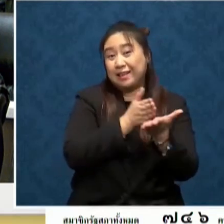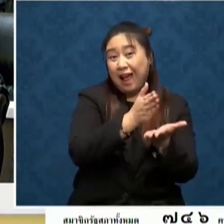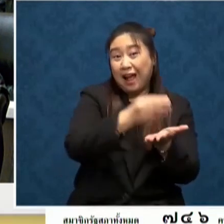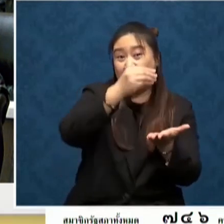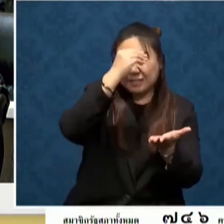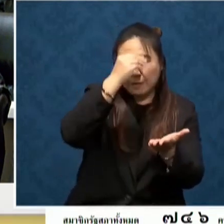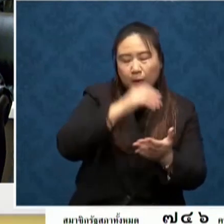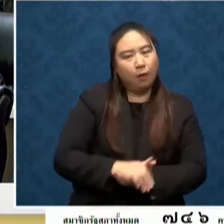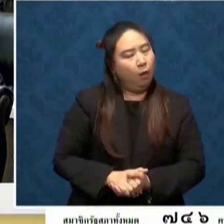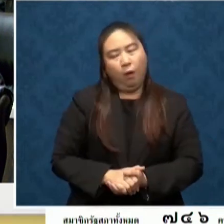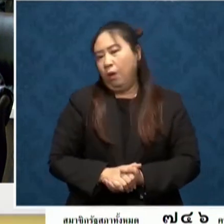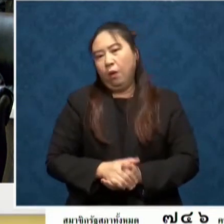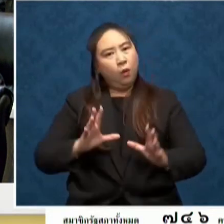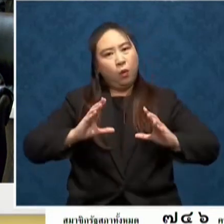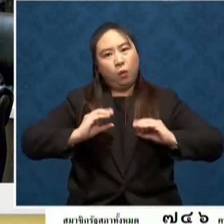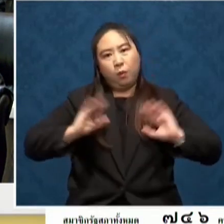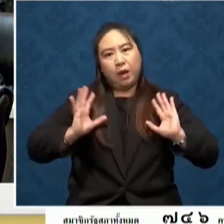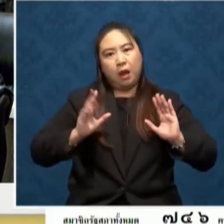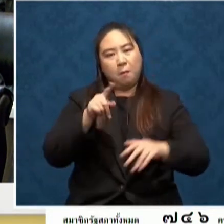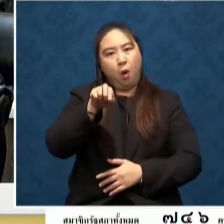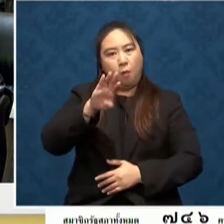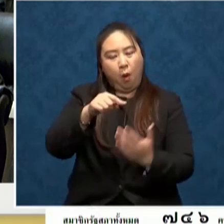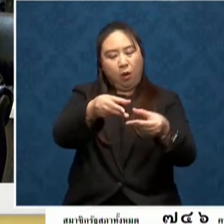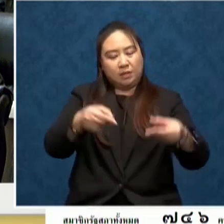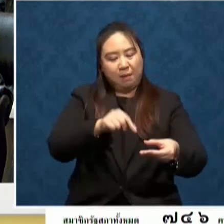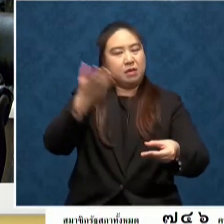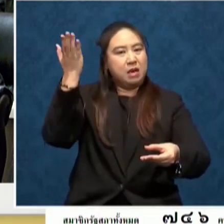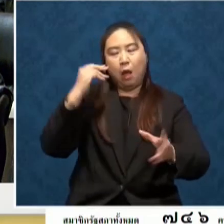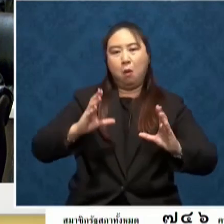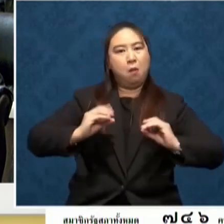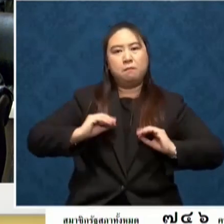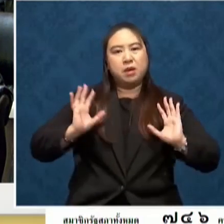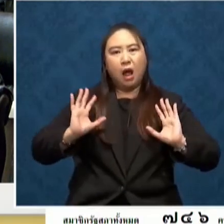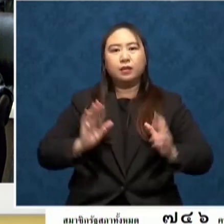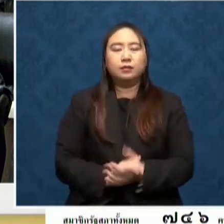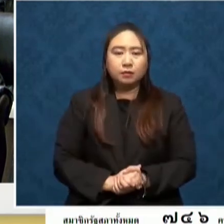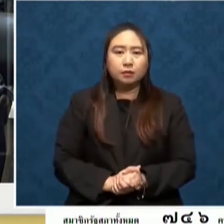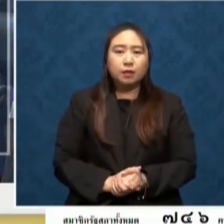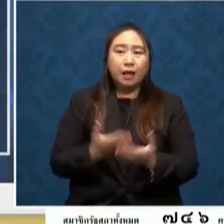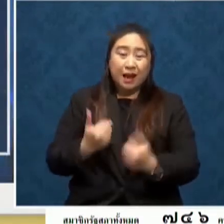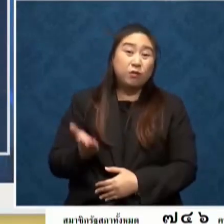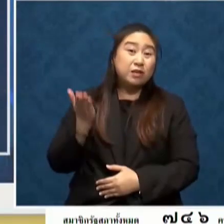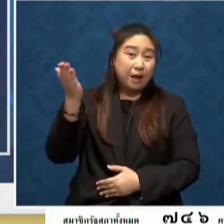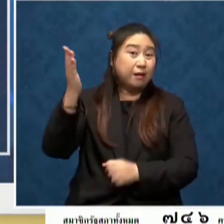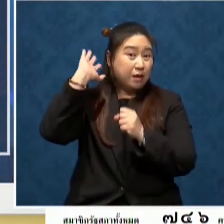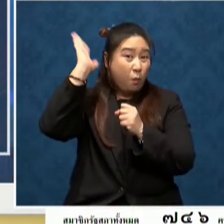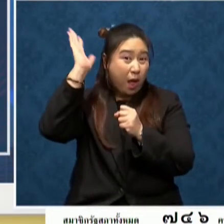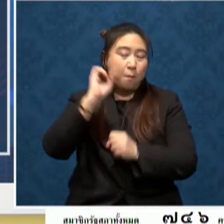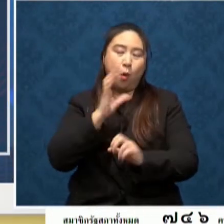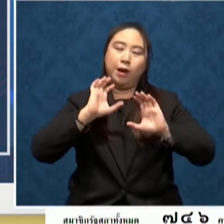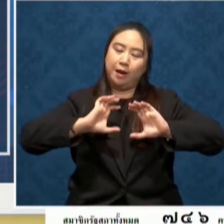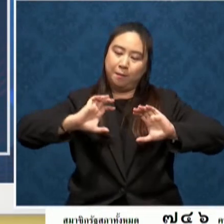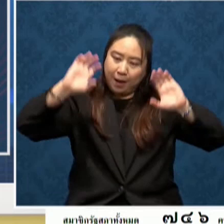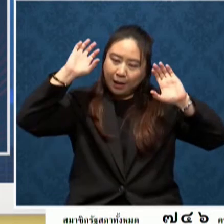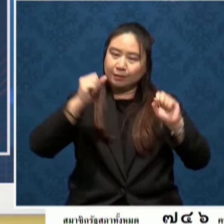เขารับกัไม่ได้กับพระบอดชาบัที่แล้วและจากคำถลงของท่านที่ท่านว่ารัฒบาลจัดำ